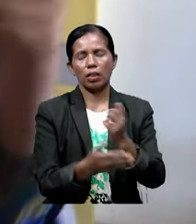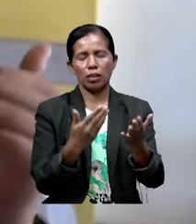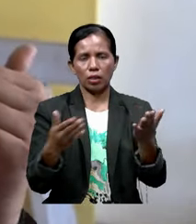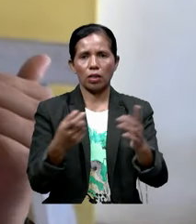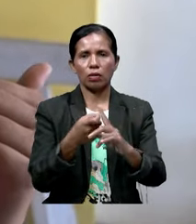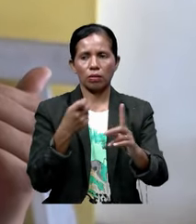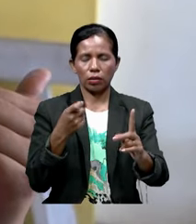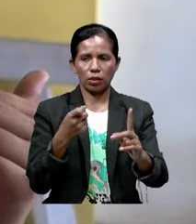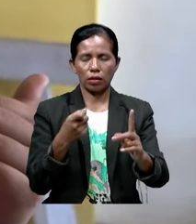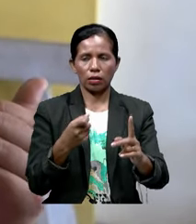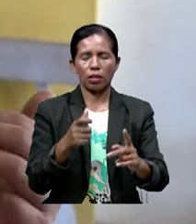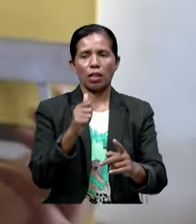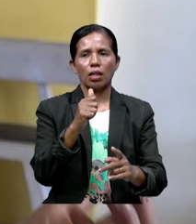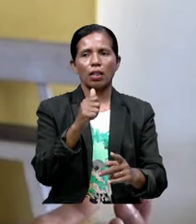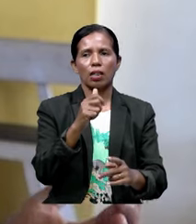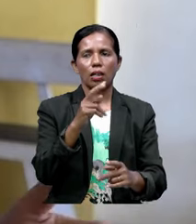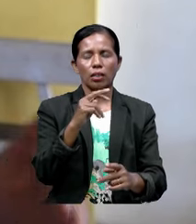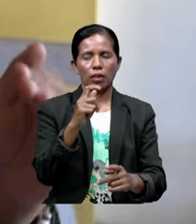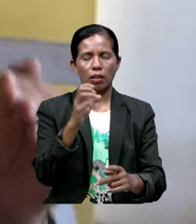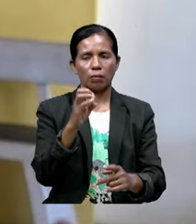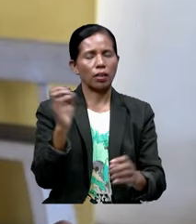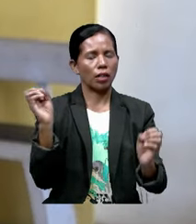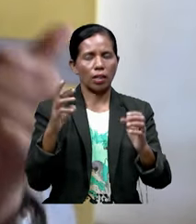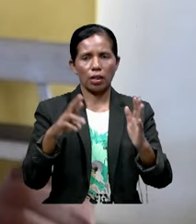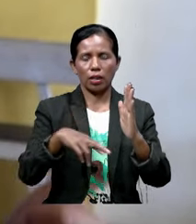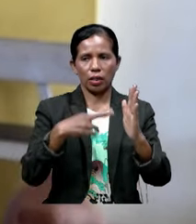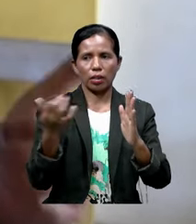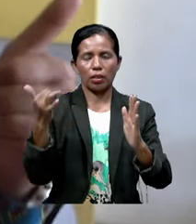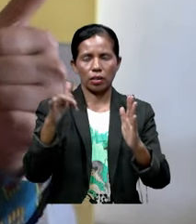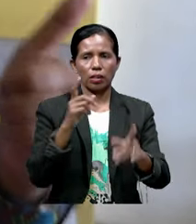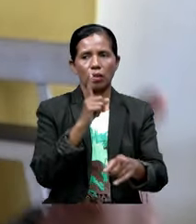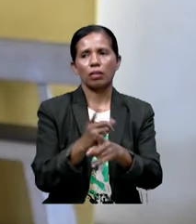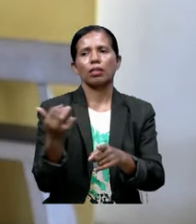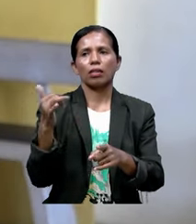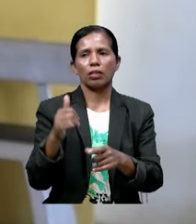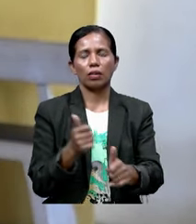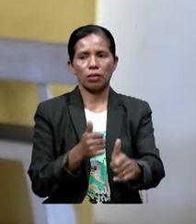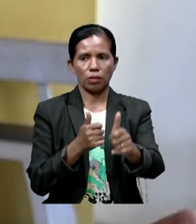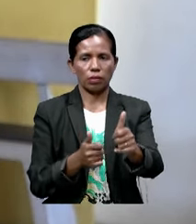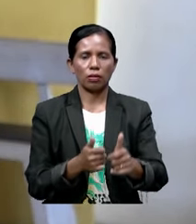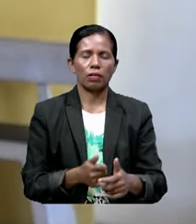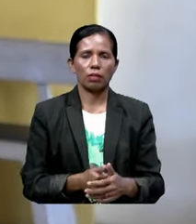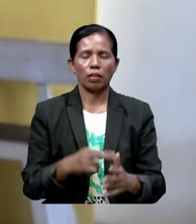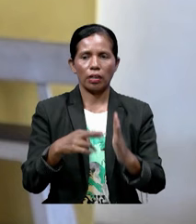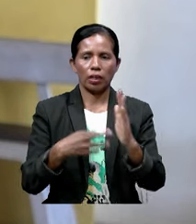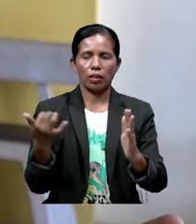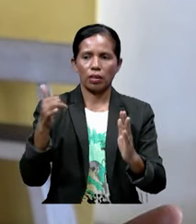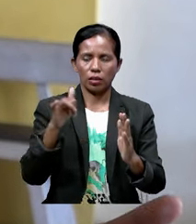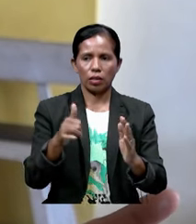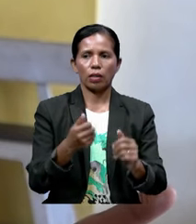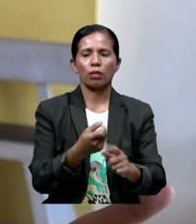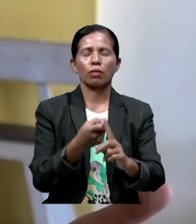be atambu amaine la ya regulamento ira mak bando sira claro que certa en ser prense requisito sira ne bema